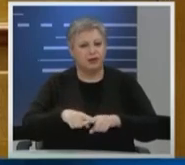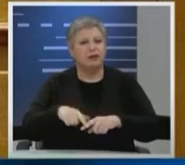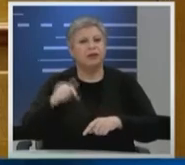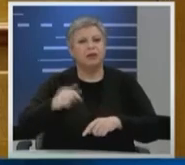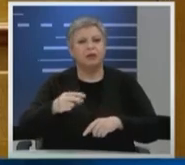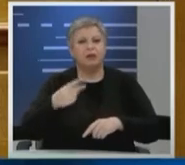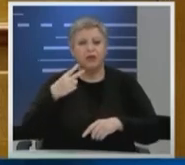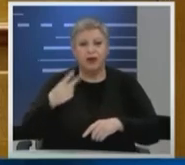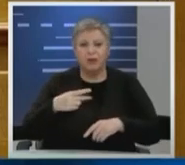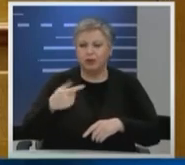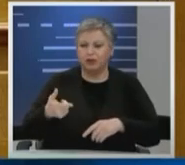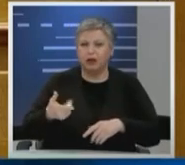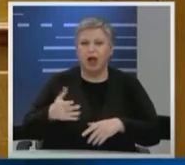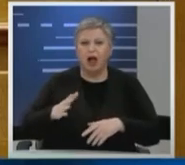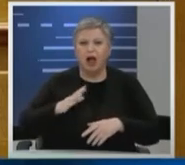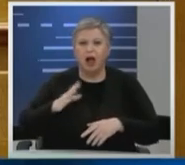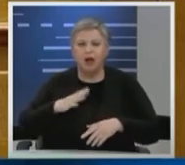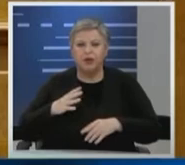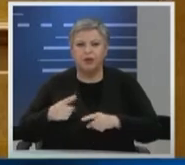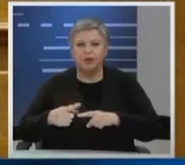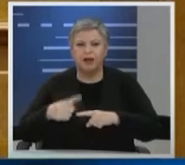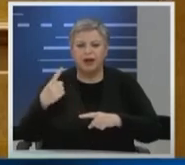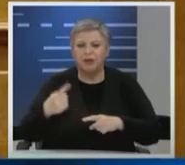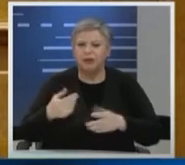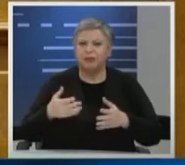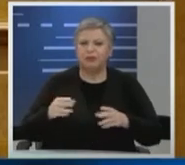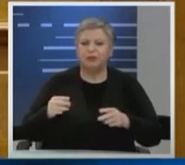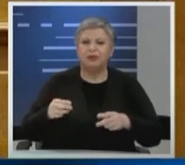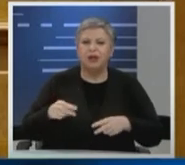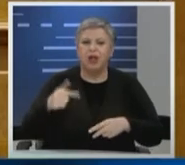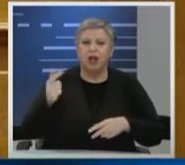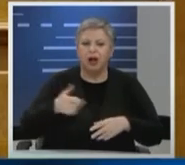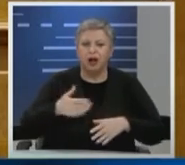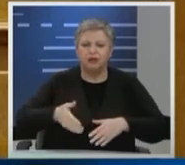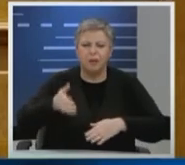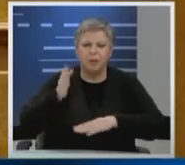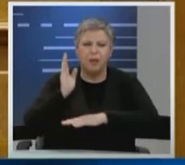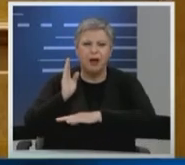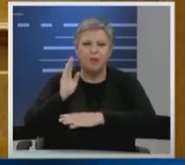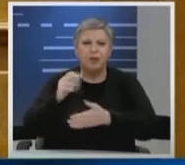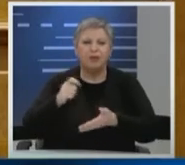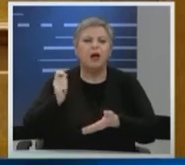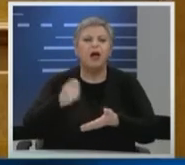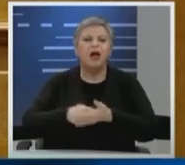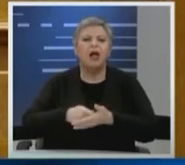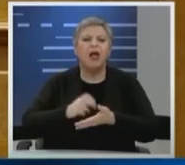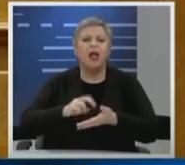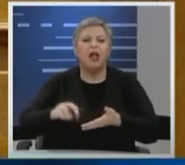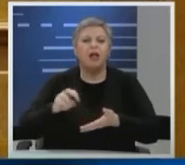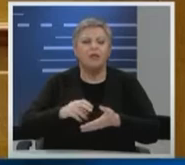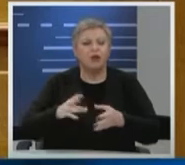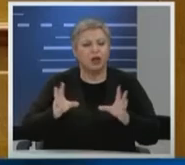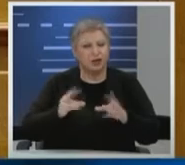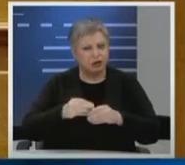φοροεπιδρομή και την αντιασφαλιστική λέλαπα, έχουν να αντιμετωπίσουν στο όνομα του ανοίγματος των κλειστών επαγγελμάτων και τη δράση